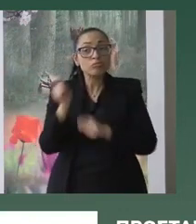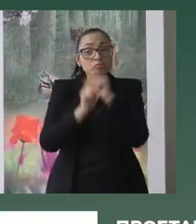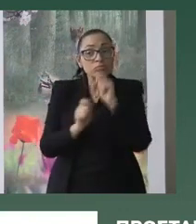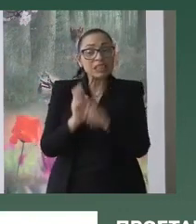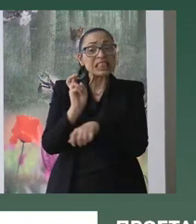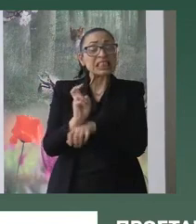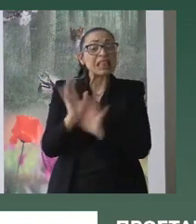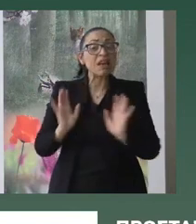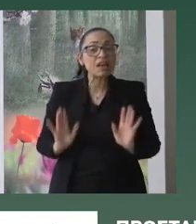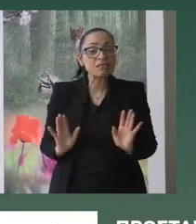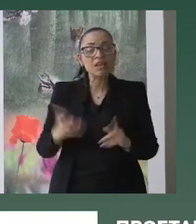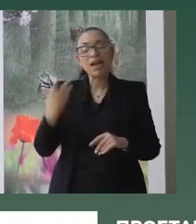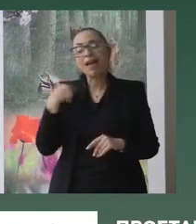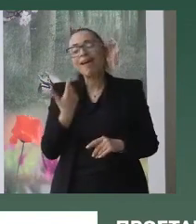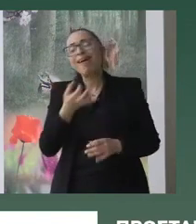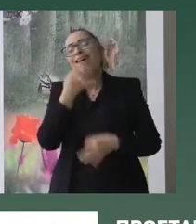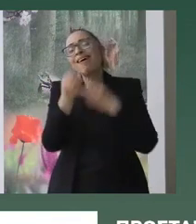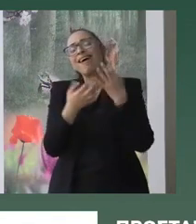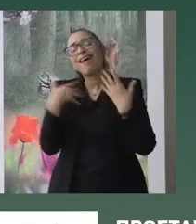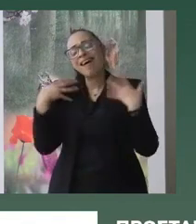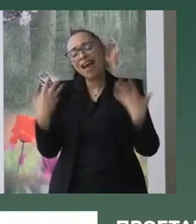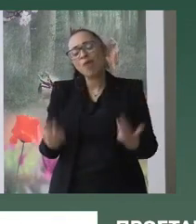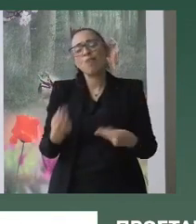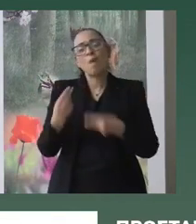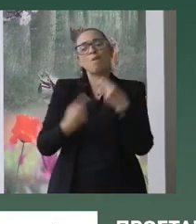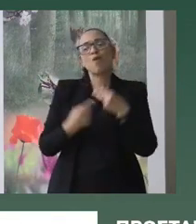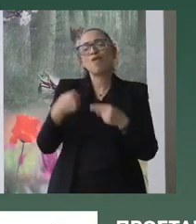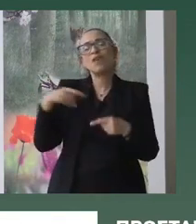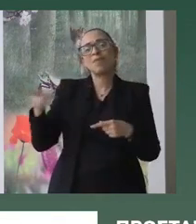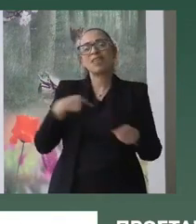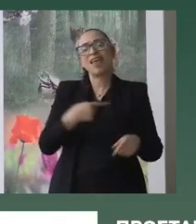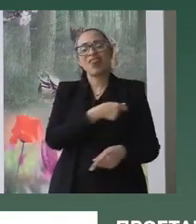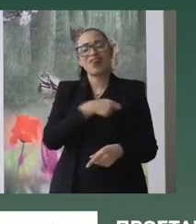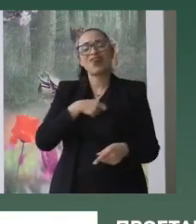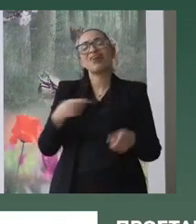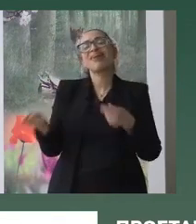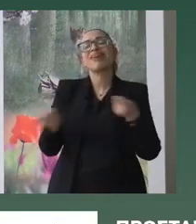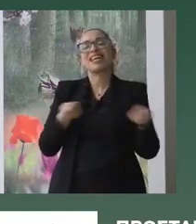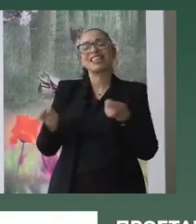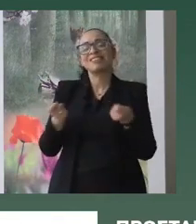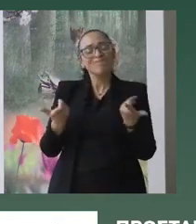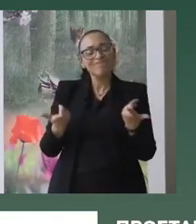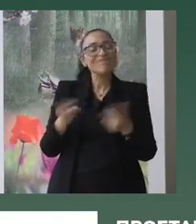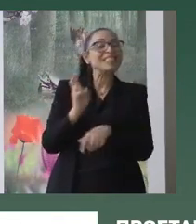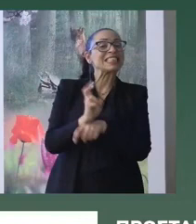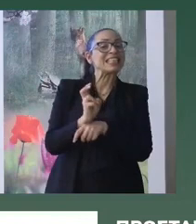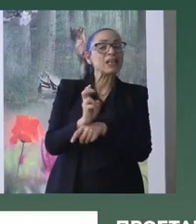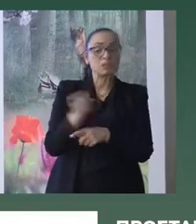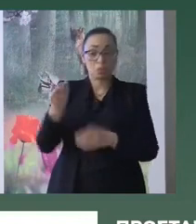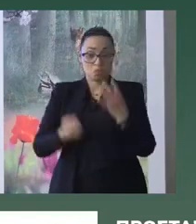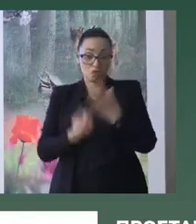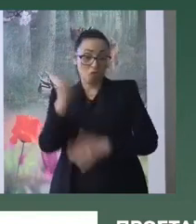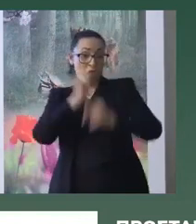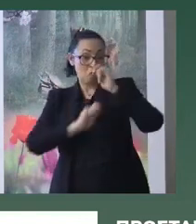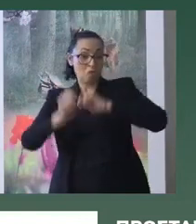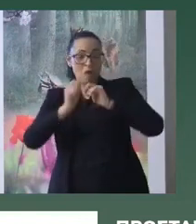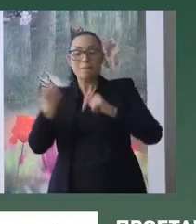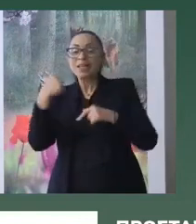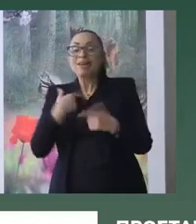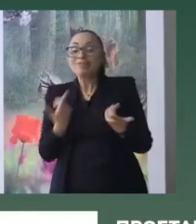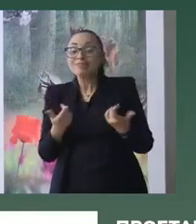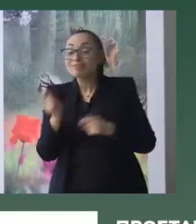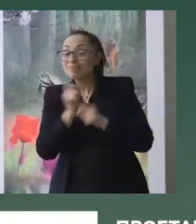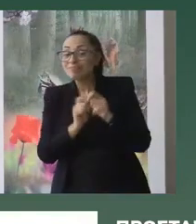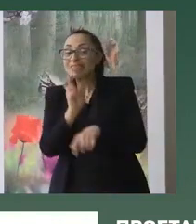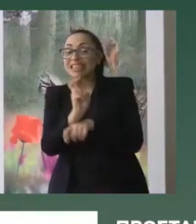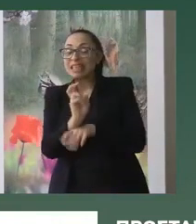ότι όλοι συμφωνούμε ότι ένα από τα προβλήματα που έχουμε γενικώς στη διοίκηση είναι η συντήρηση. Γίνονται πολλά πράγματα και μετά δεν συντηρούνται καλά. Και